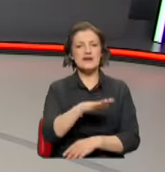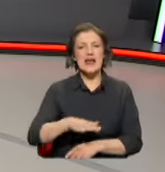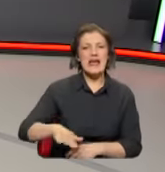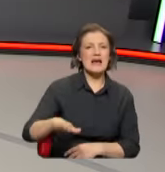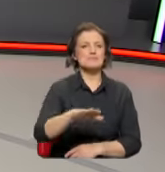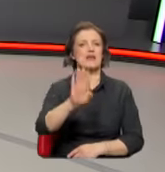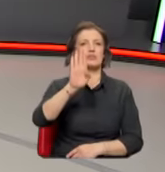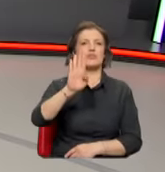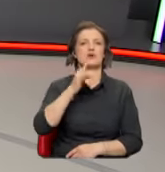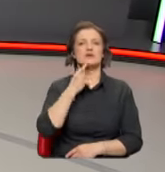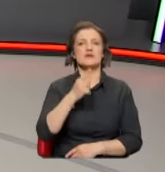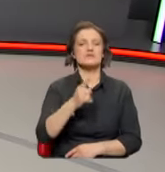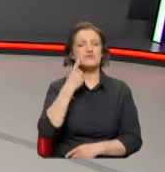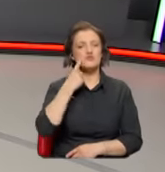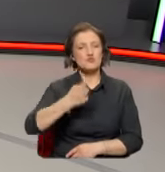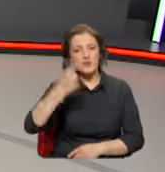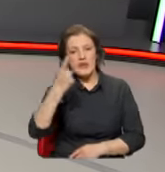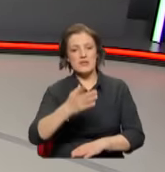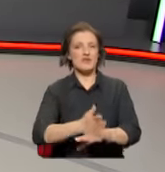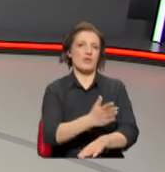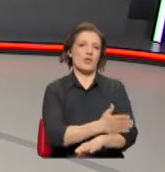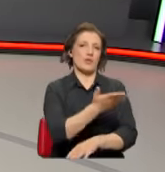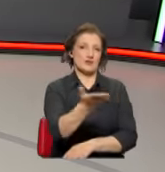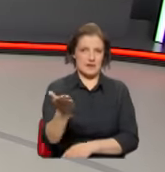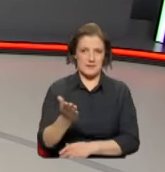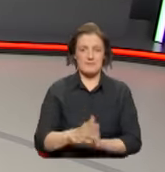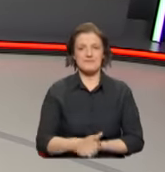demokrasi denir. Vatandaşlığa, cumhuriyete.